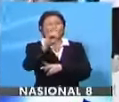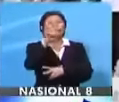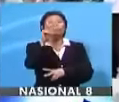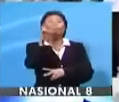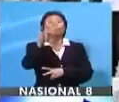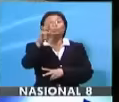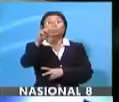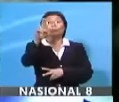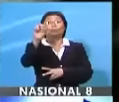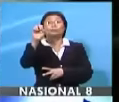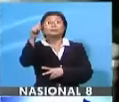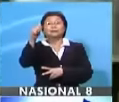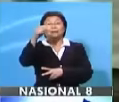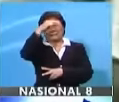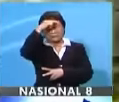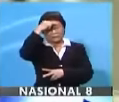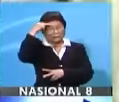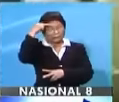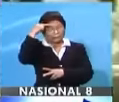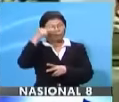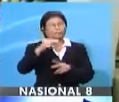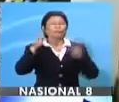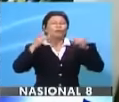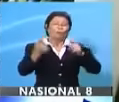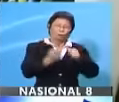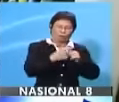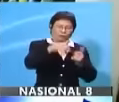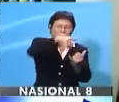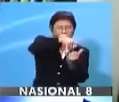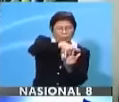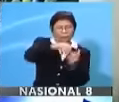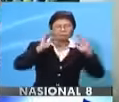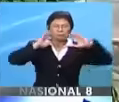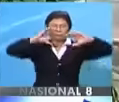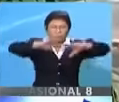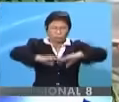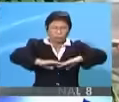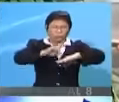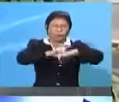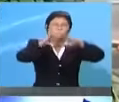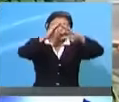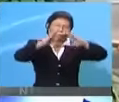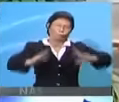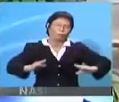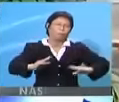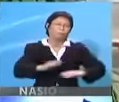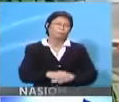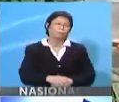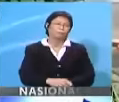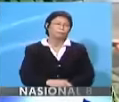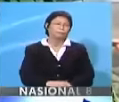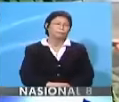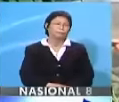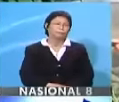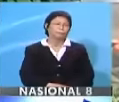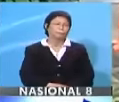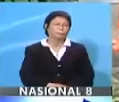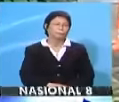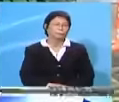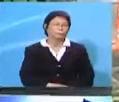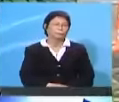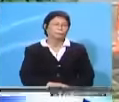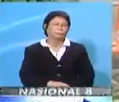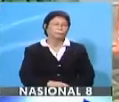Terdahulu, jenazah disembahyangkan di kediaman Alayraham di Jalan Langgak Gov. Kehilangan seorang